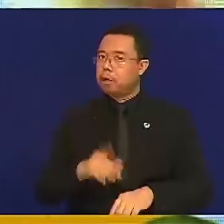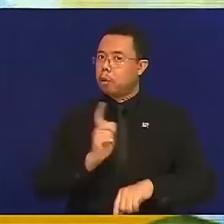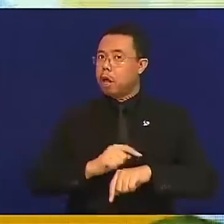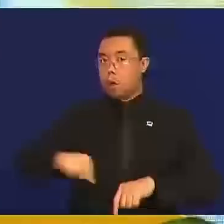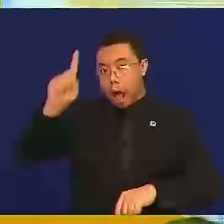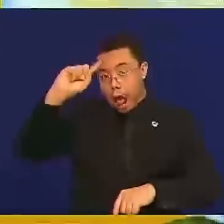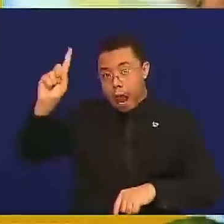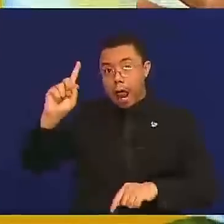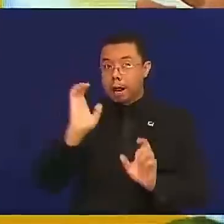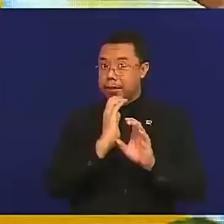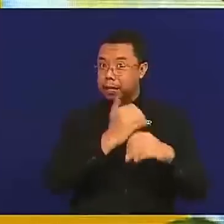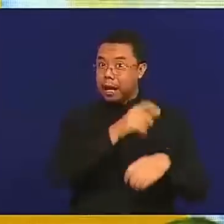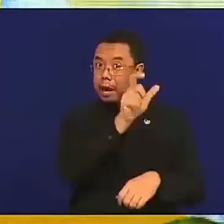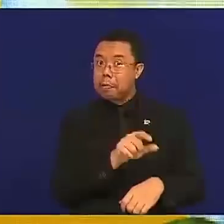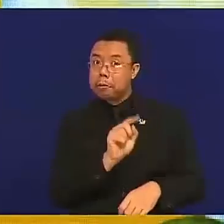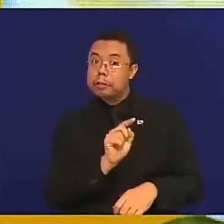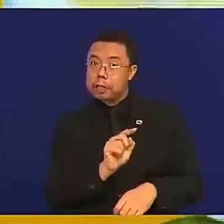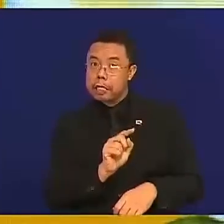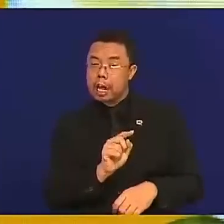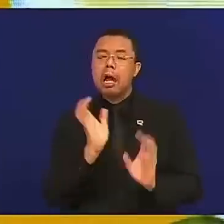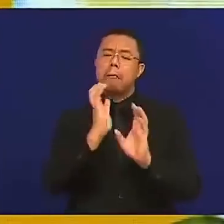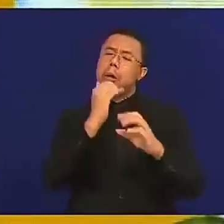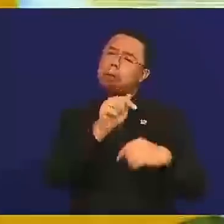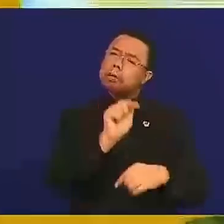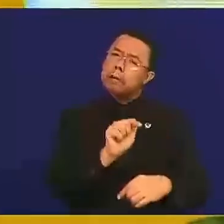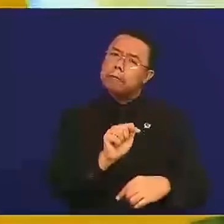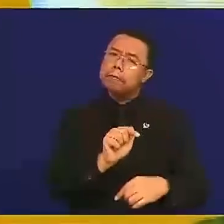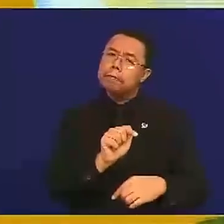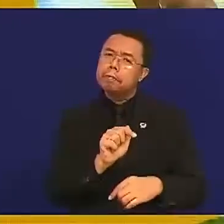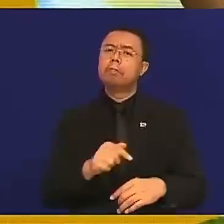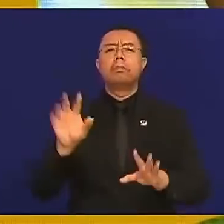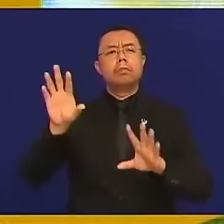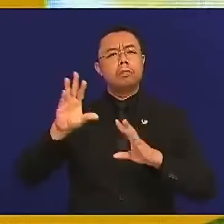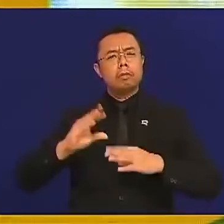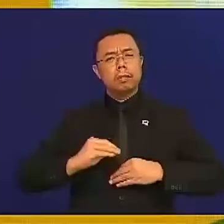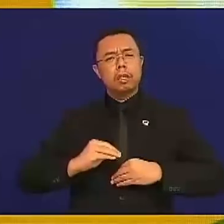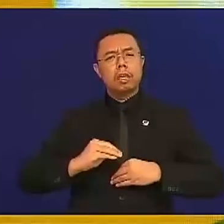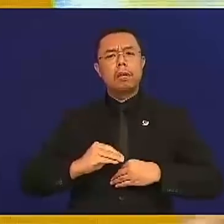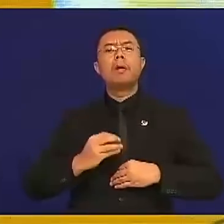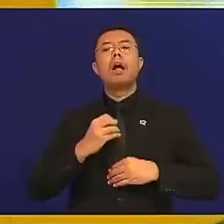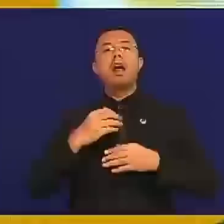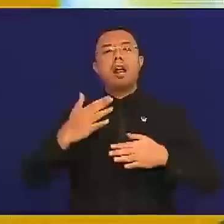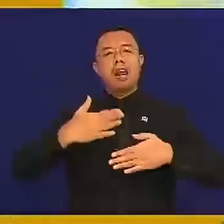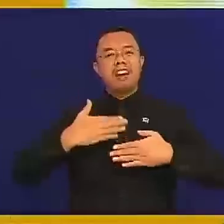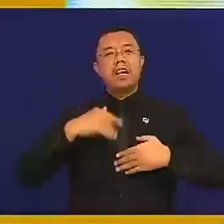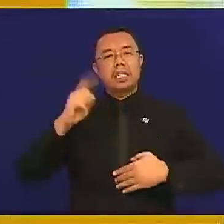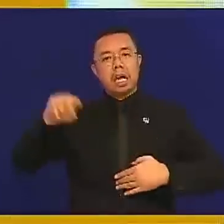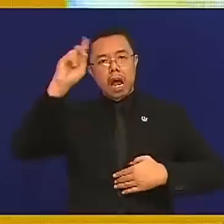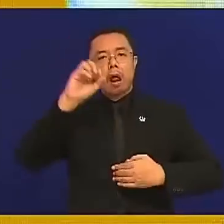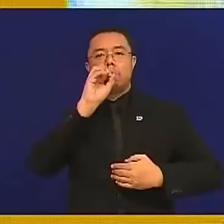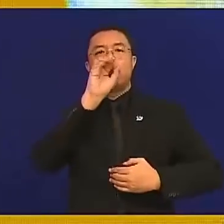Ketika Allah menciptakan manusia, manusia mendapat hembusan nafas Allah.